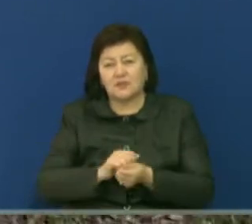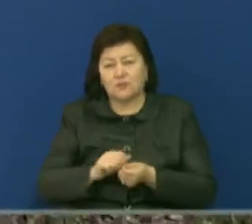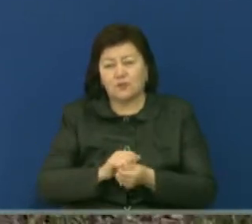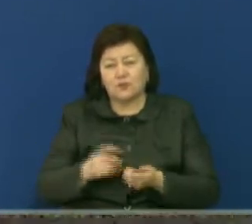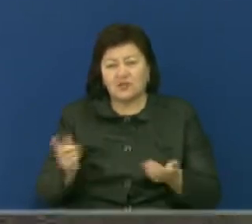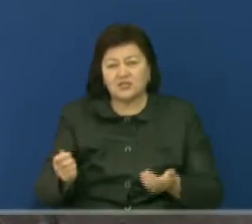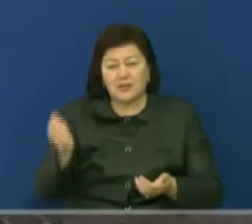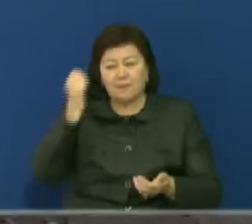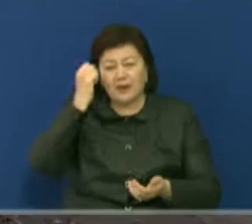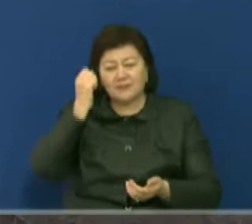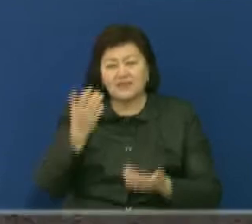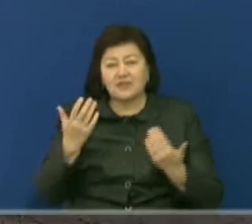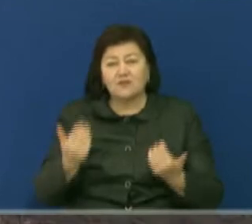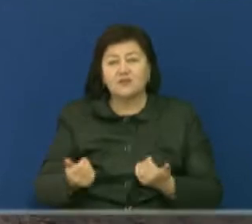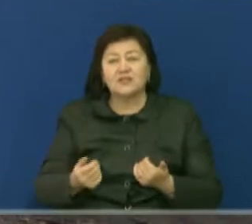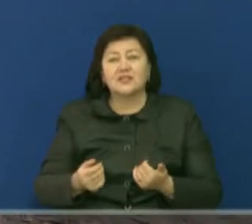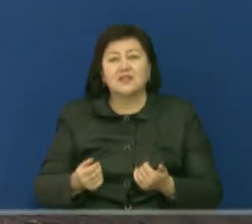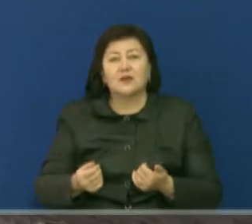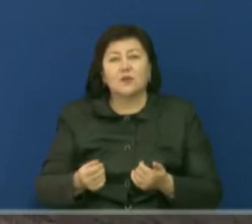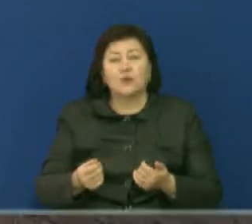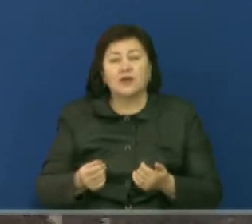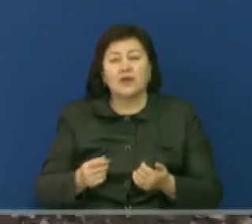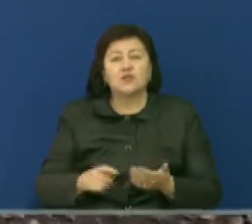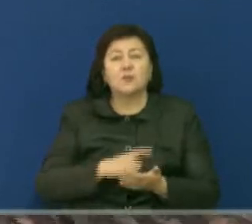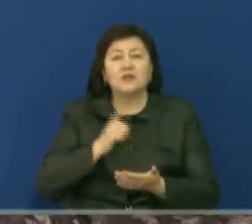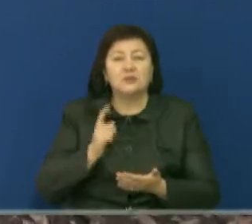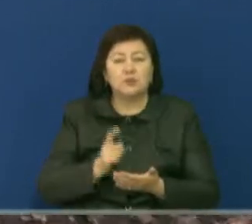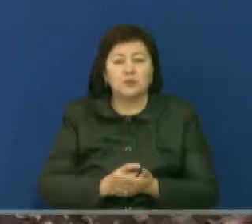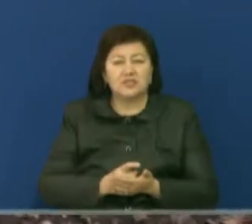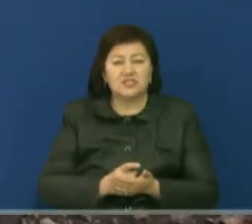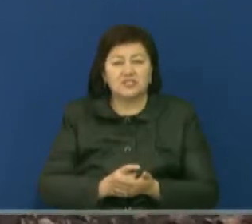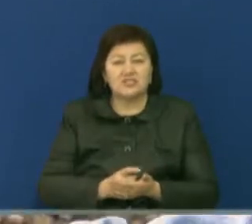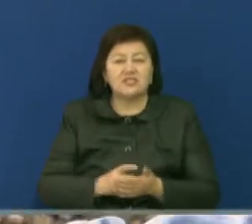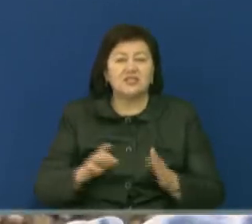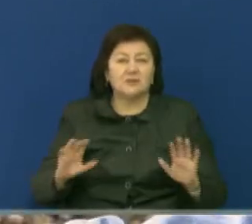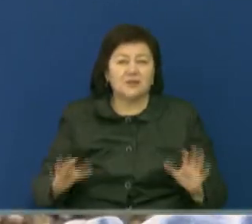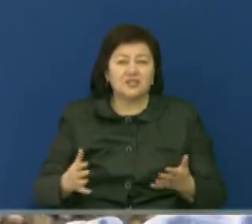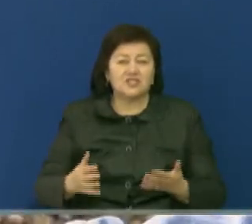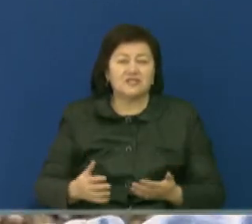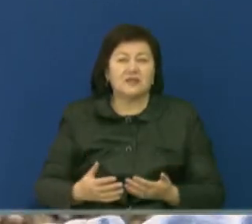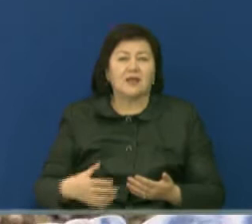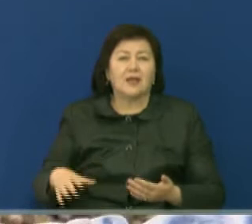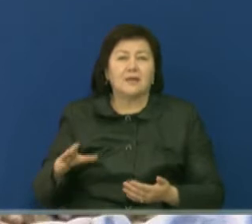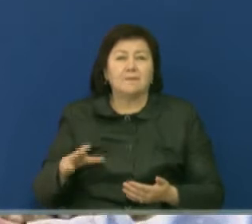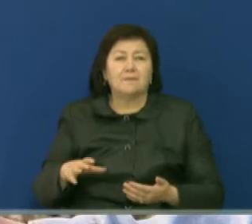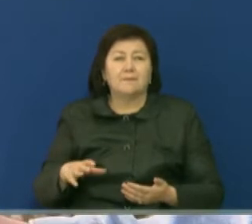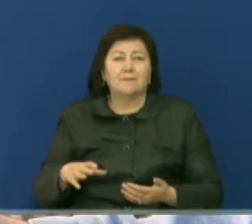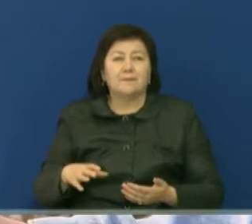сотрудников полиции, такие меры проводятся в целях предупреждения инцидентов и повышения ответственности семичан. Были отработаны водоемы